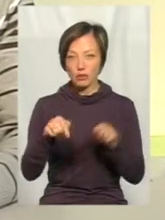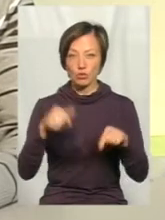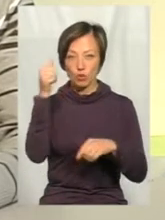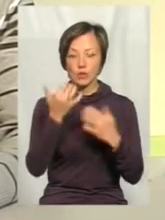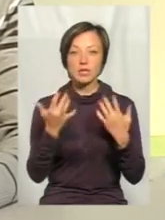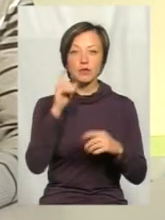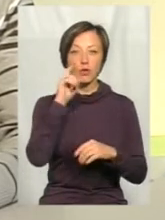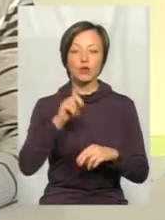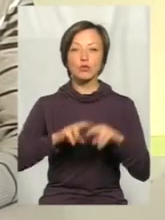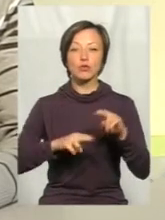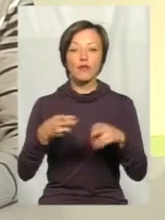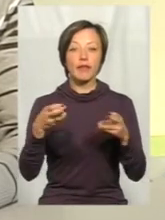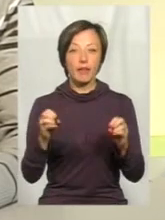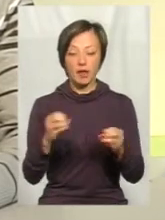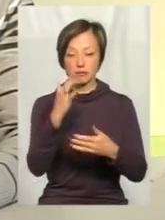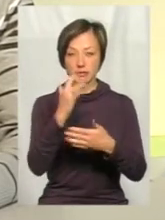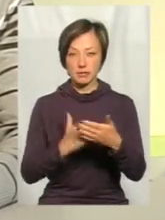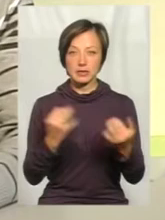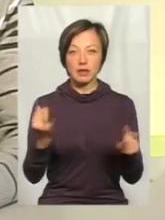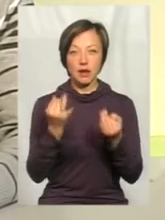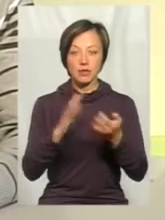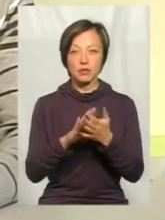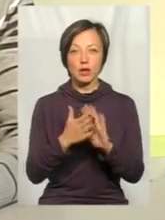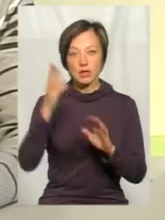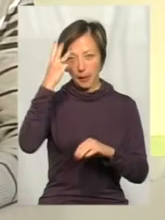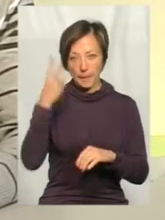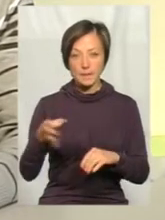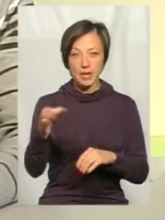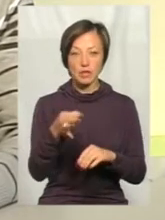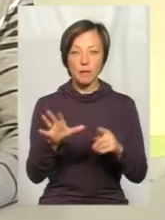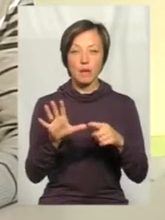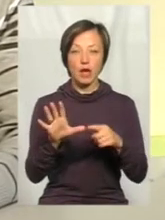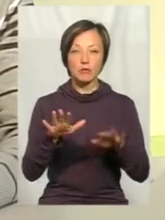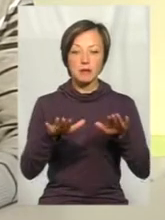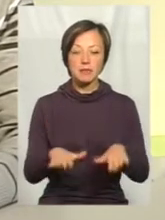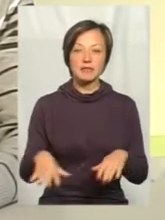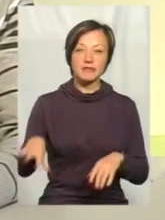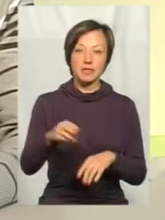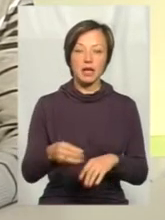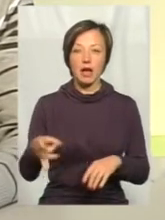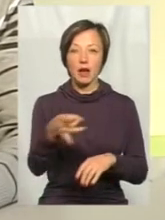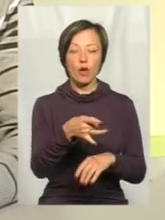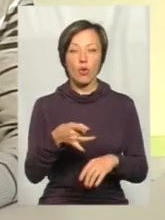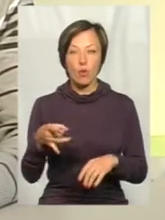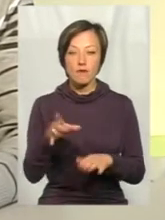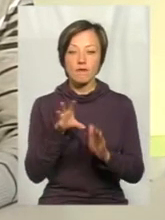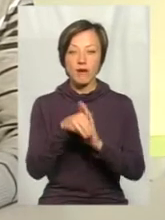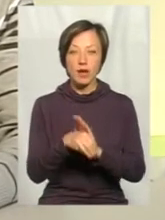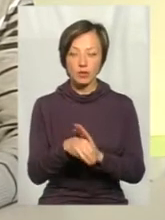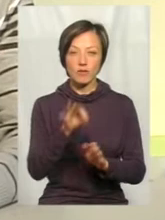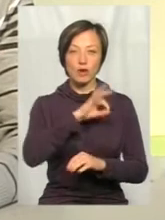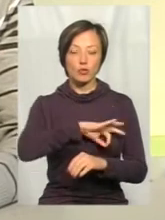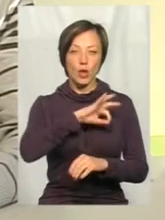було збудовано і де, то бачимо цікаву тенденцію. Хмельниччина на п'ятому місці із усіх регіонів по введених в